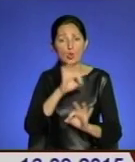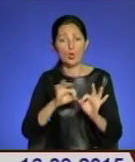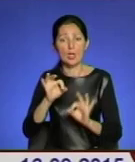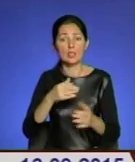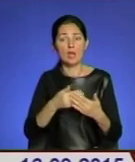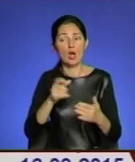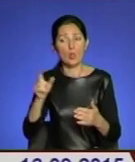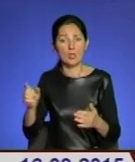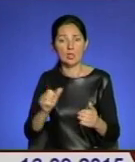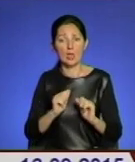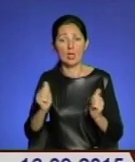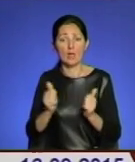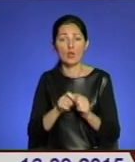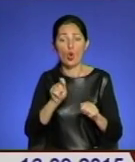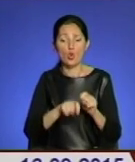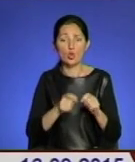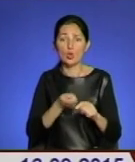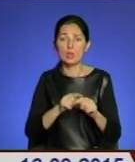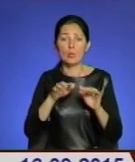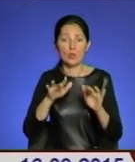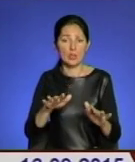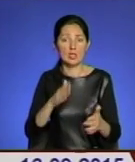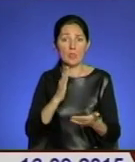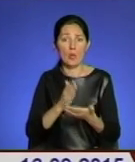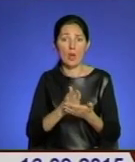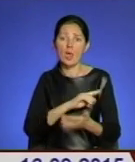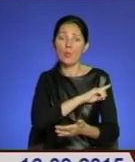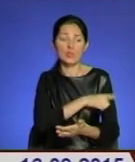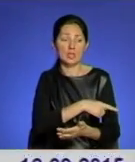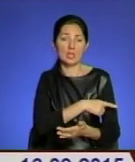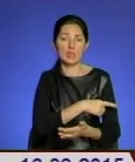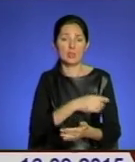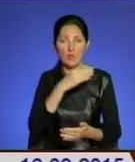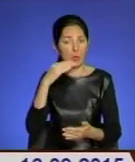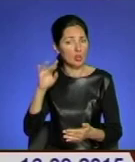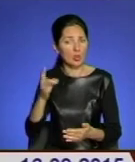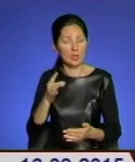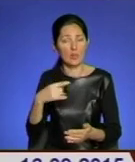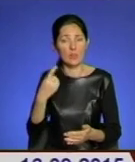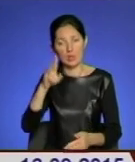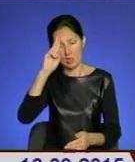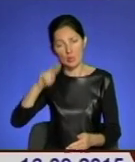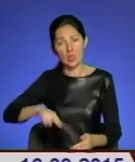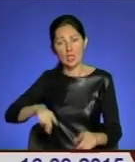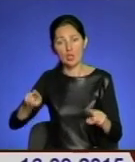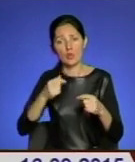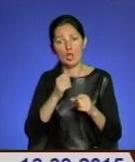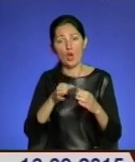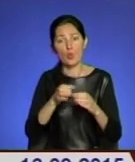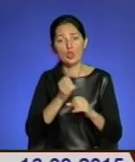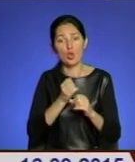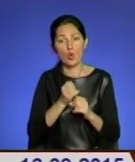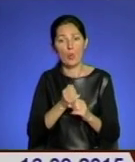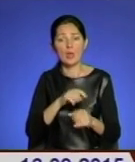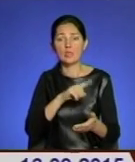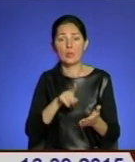громадськості навколо контролю за цими процесами, вона має посилитися в рази. Обласною державною адміністрацією створена робоча група з питань моніторингу